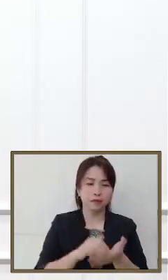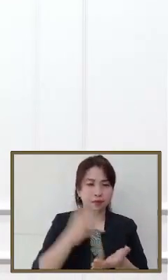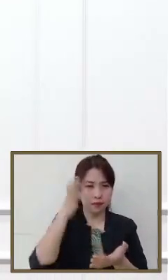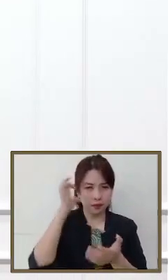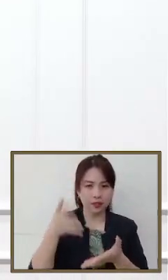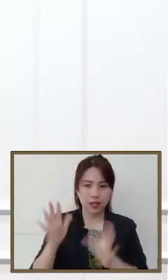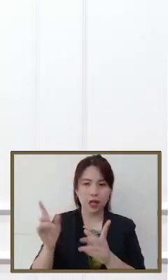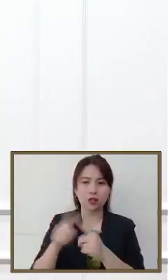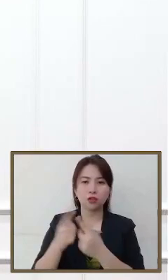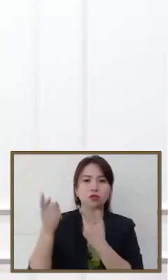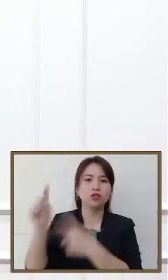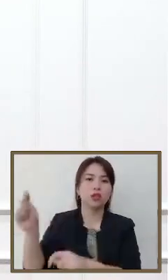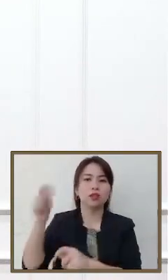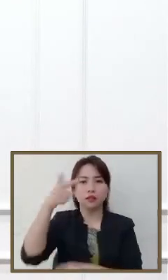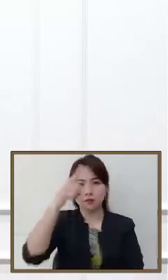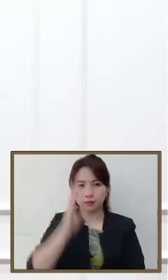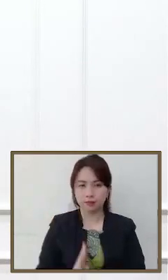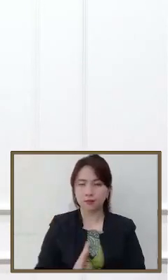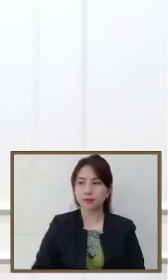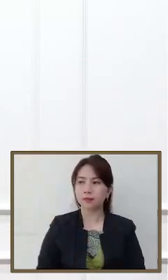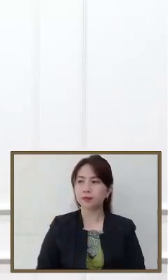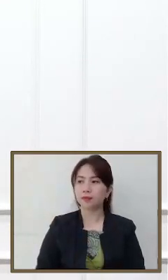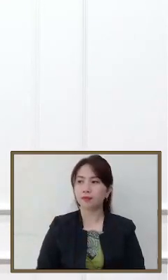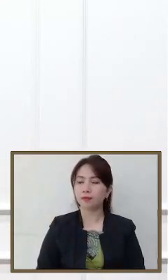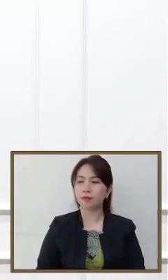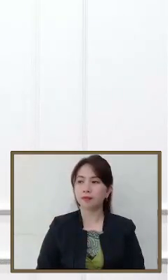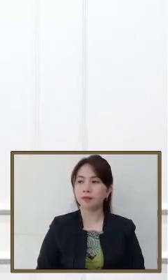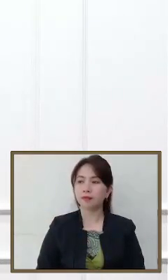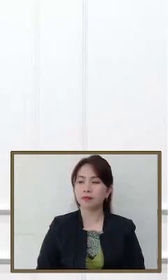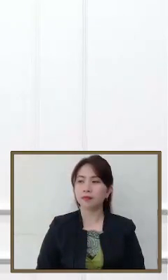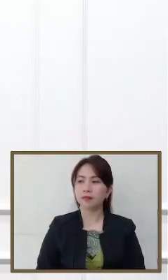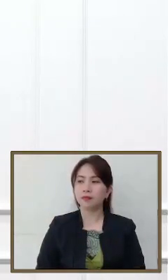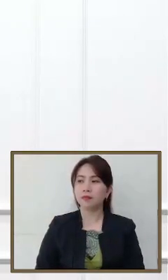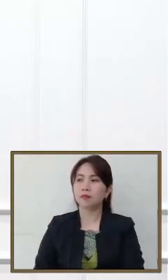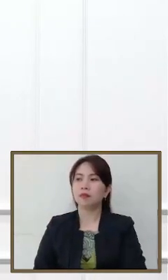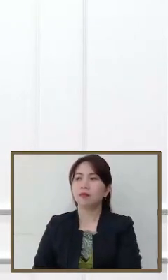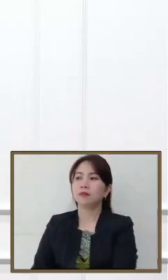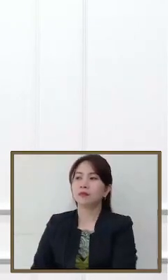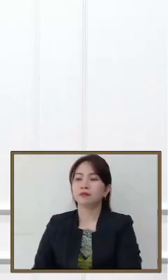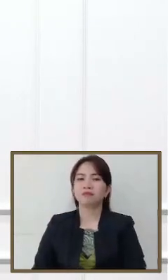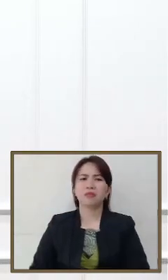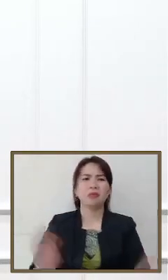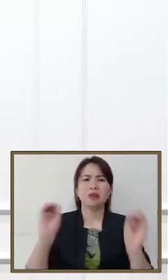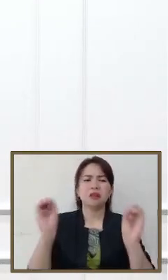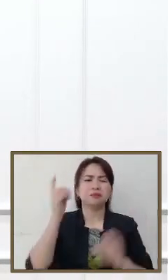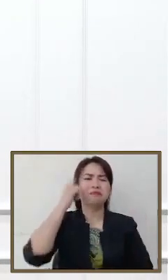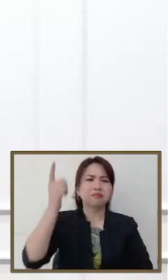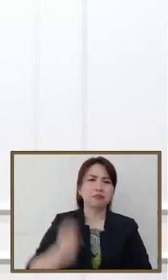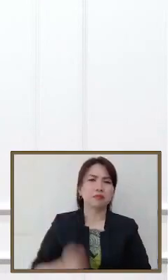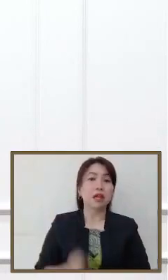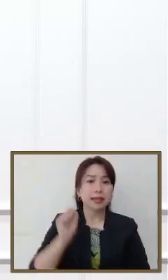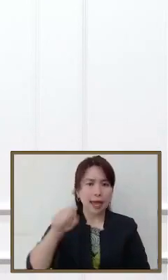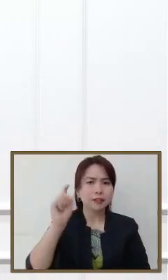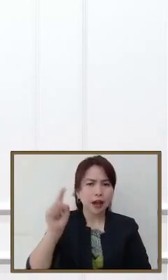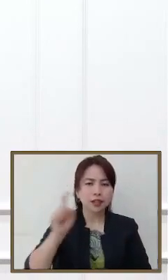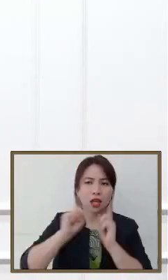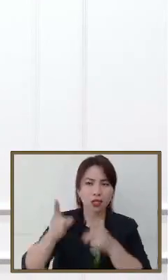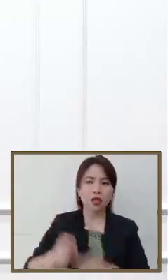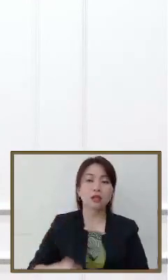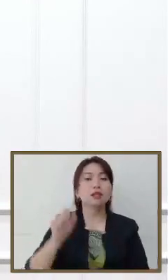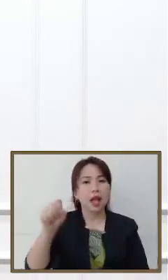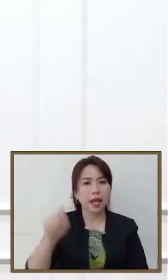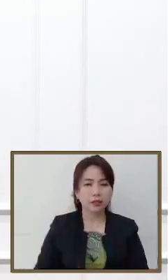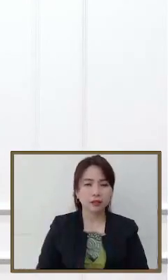Joseph ang kanyang sarili doon mapansin niyo parang wala Al sa Toto parang wala ng isip-isip eh parang automatic na Amen